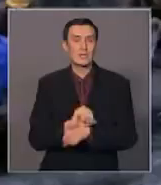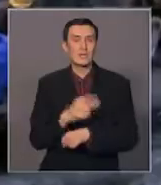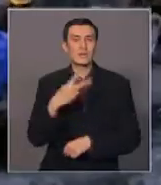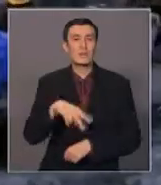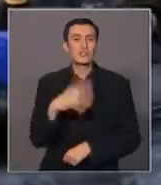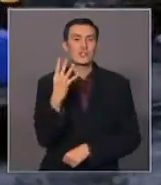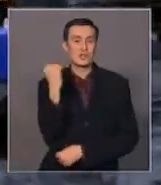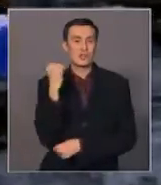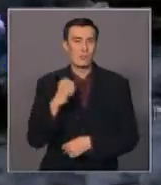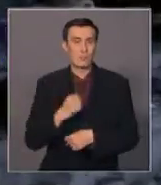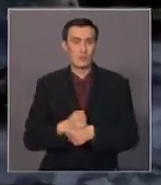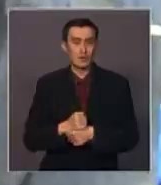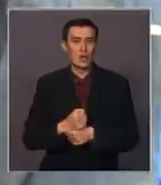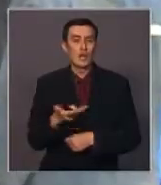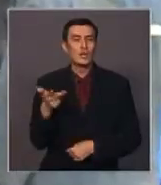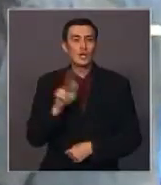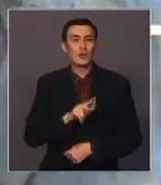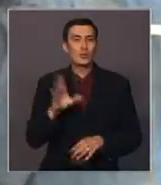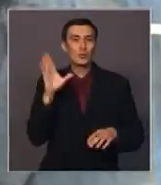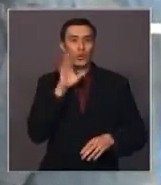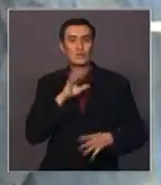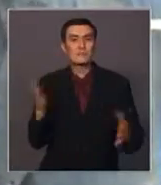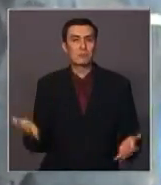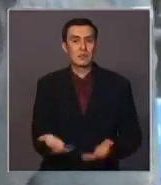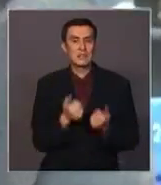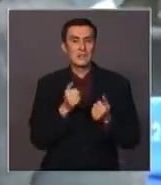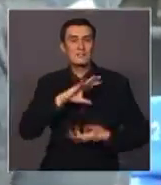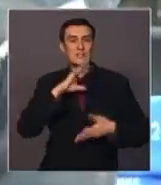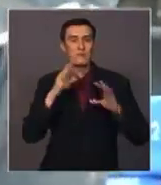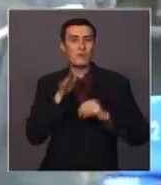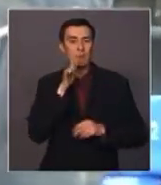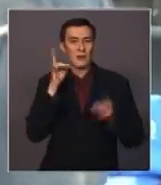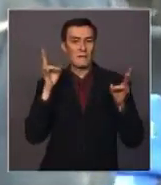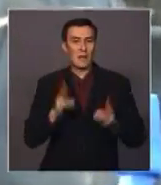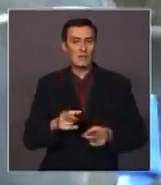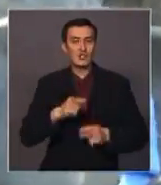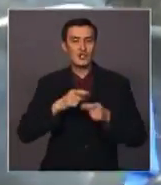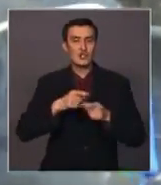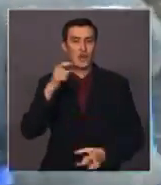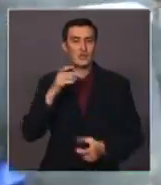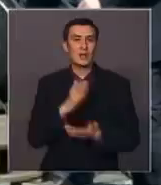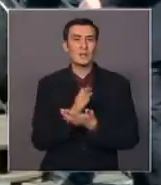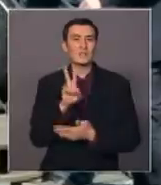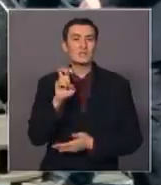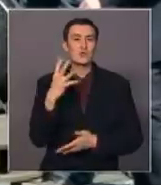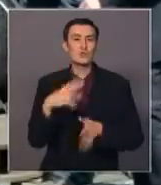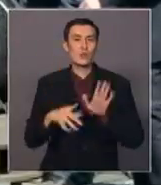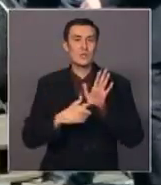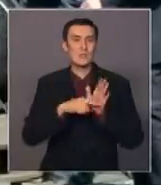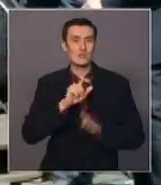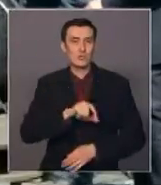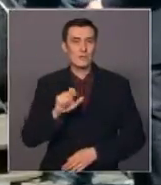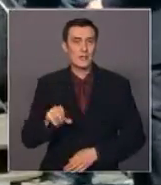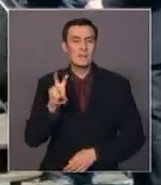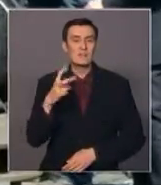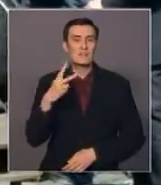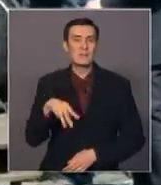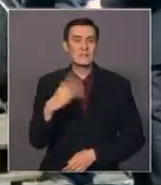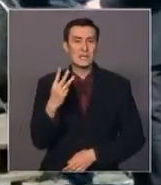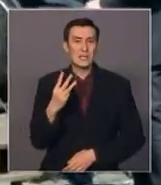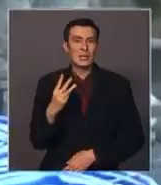двадцать четыре горняка троих удалось спасти всего в момент аварии на шахте находилось 247 человек